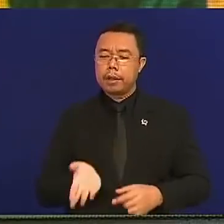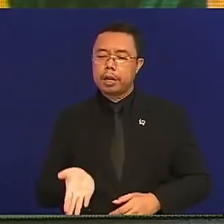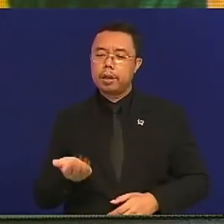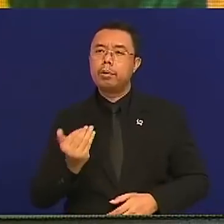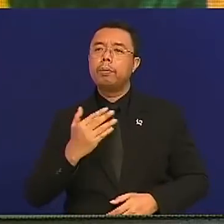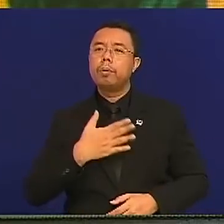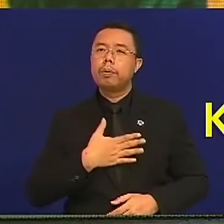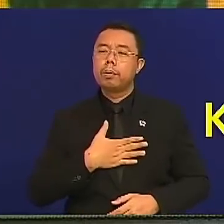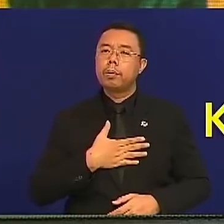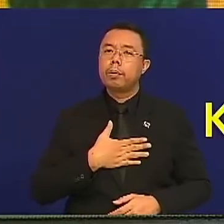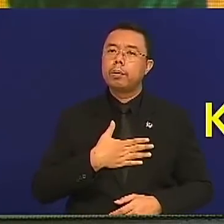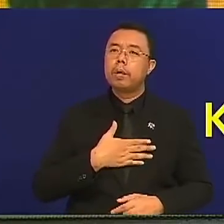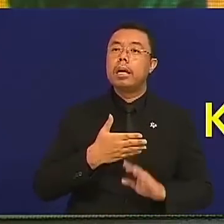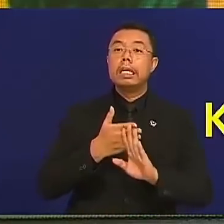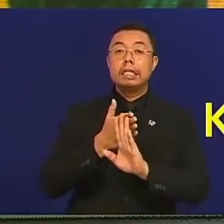dalam hidupku